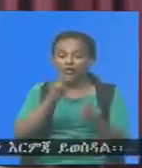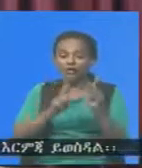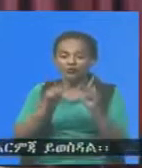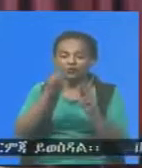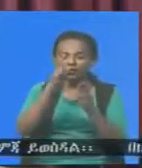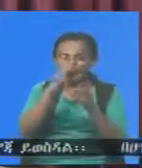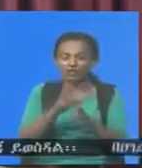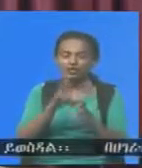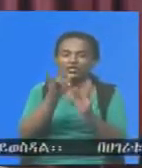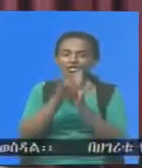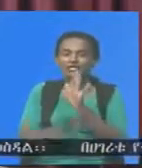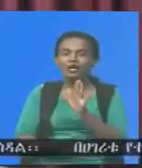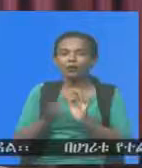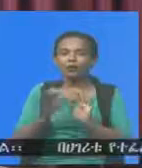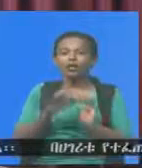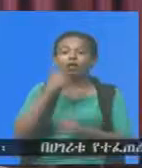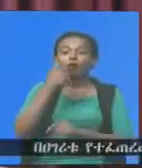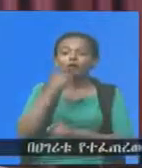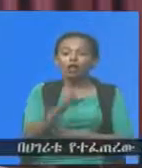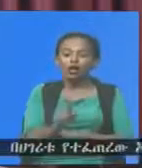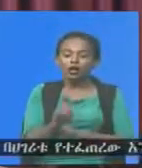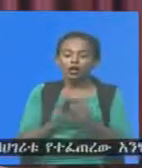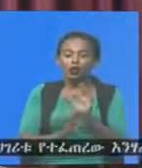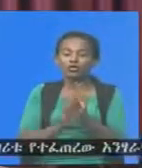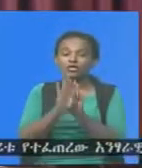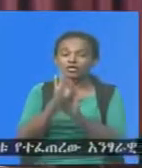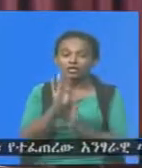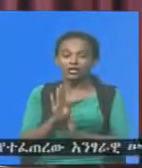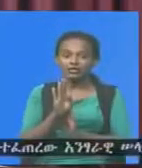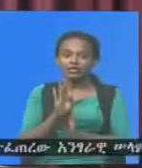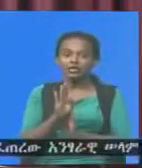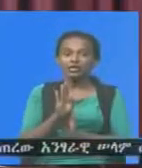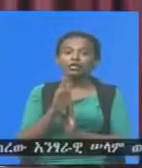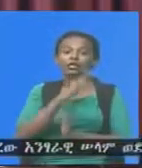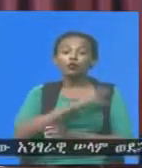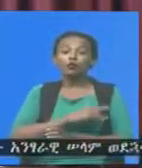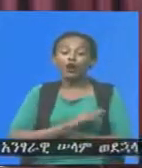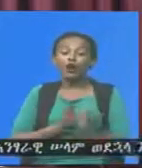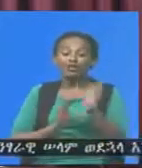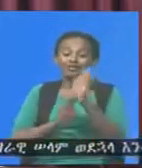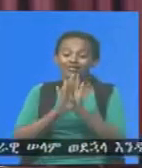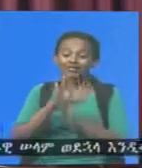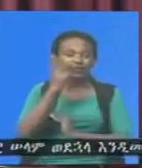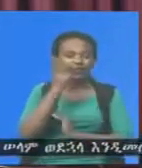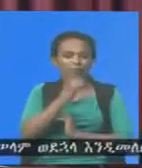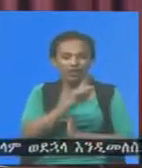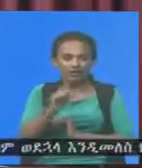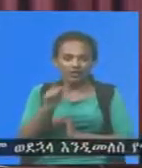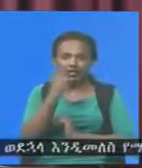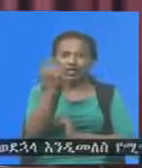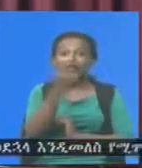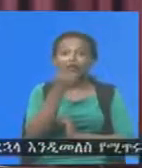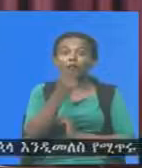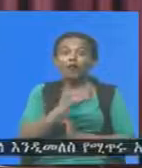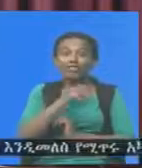የሚያደርግ የምንናገረውን እድገት የሞራል እድገት የማያሳይ የማይጠቅም